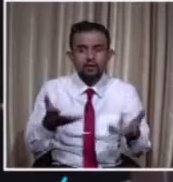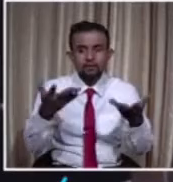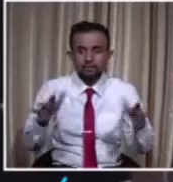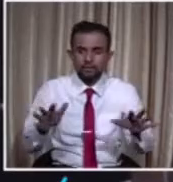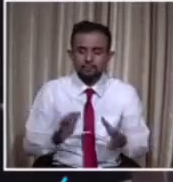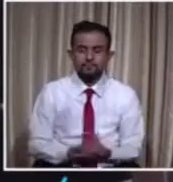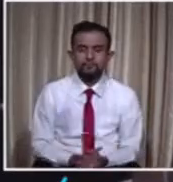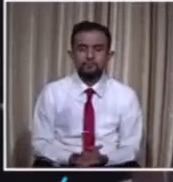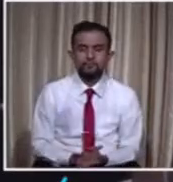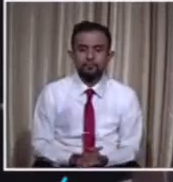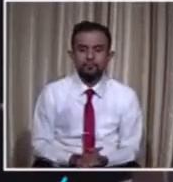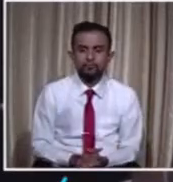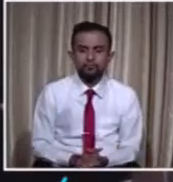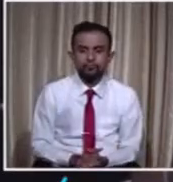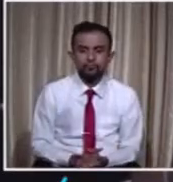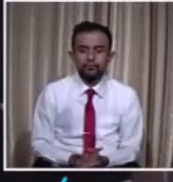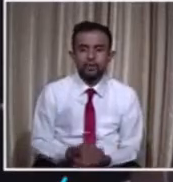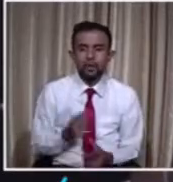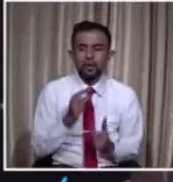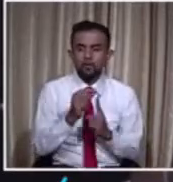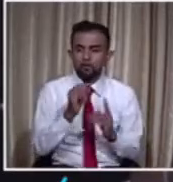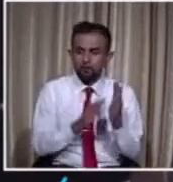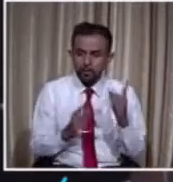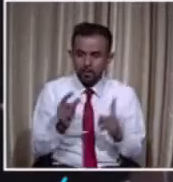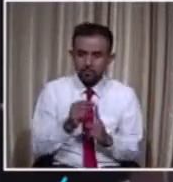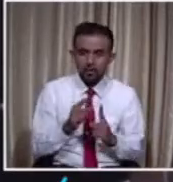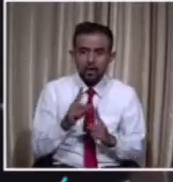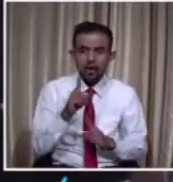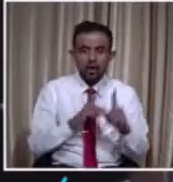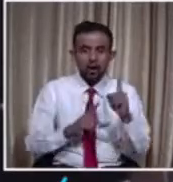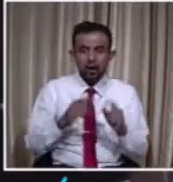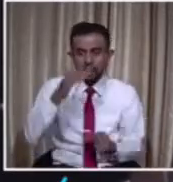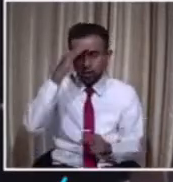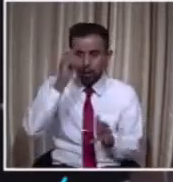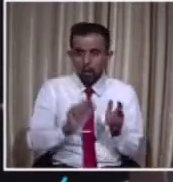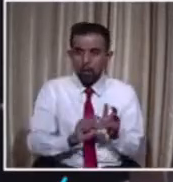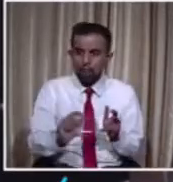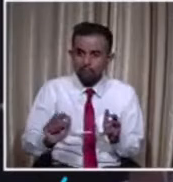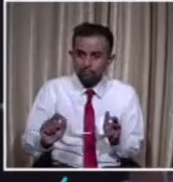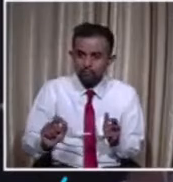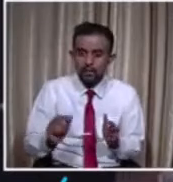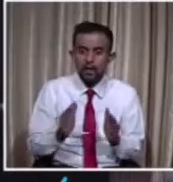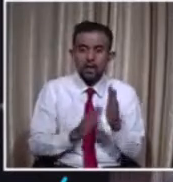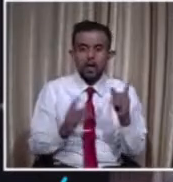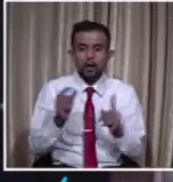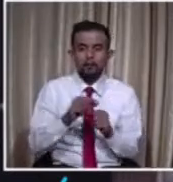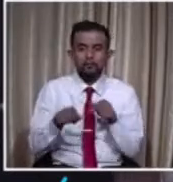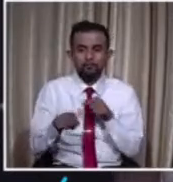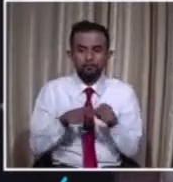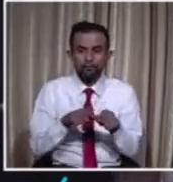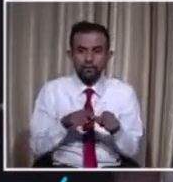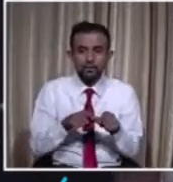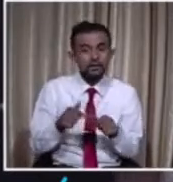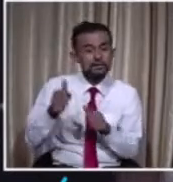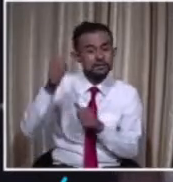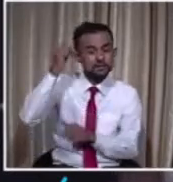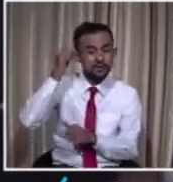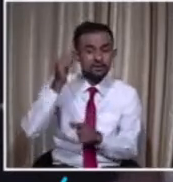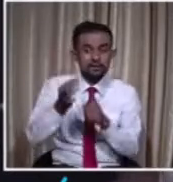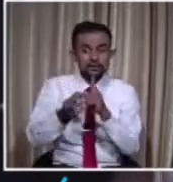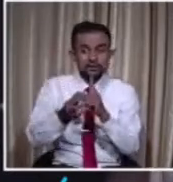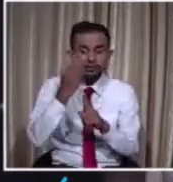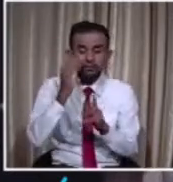thiyena. Mantriwara ekkatta garu kathanayakatumage karyalayata. Ematiwarun hetta e kalin indala